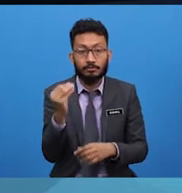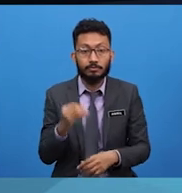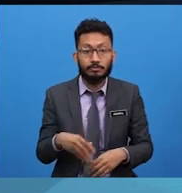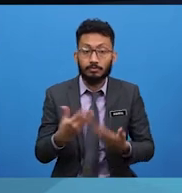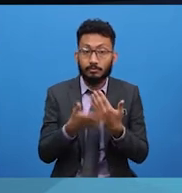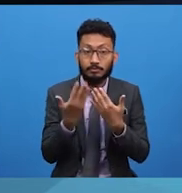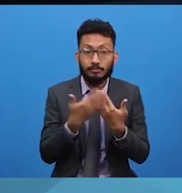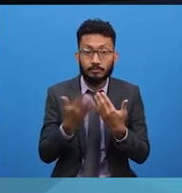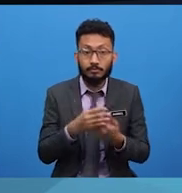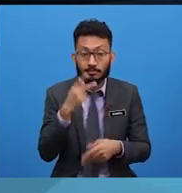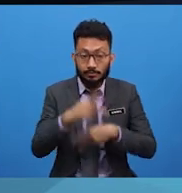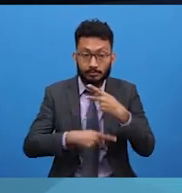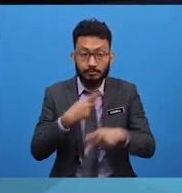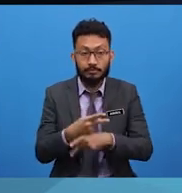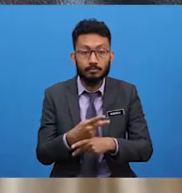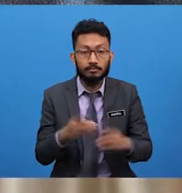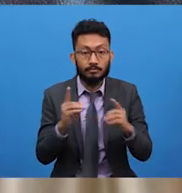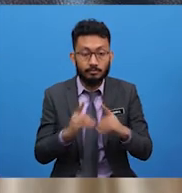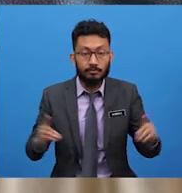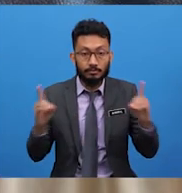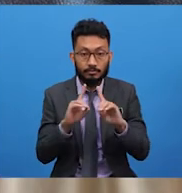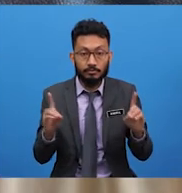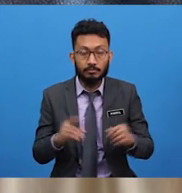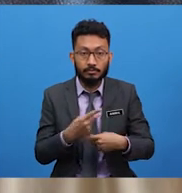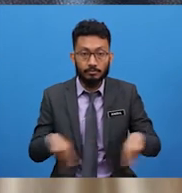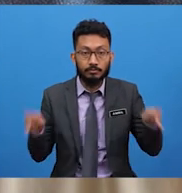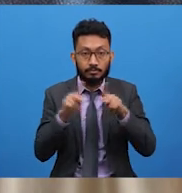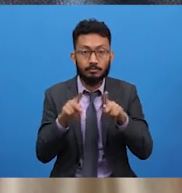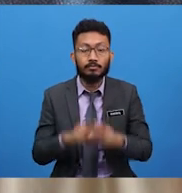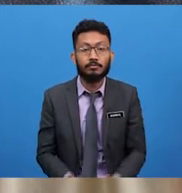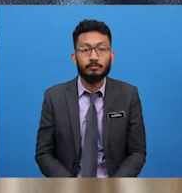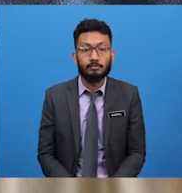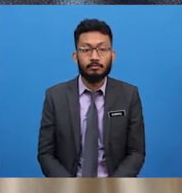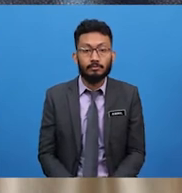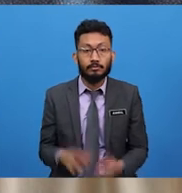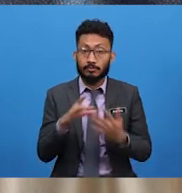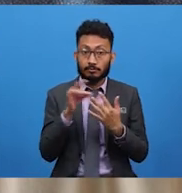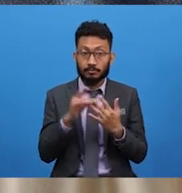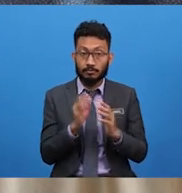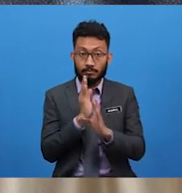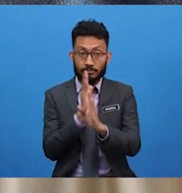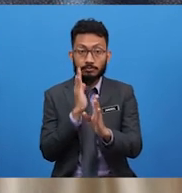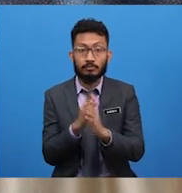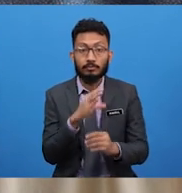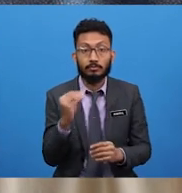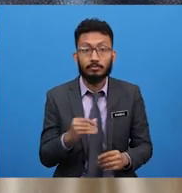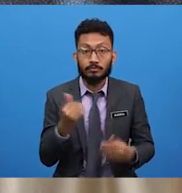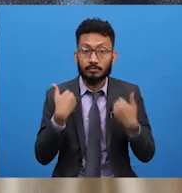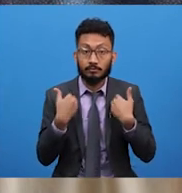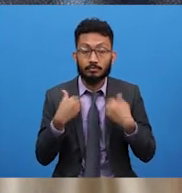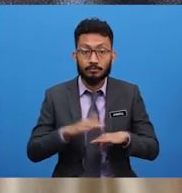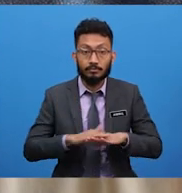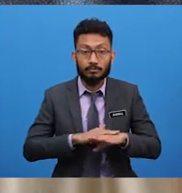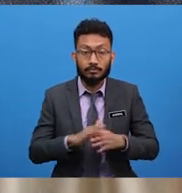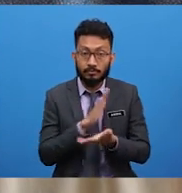memudahkan proses mendraf pola. Pilih pembaris yang mempunyai permukaan yang licin, tanda